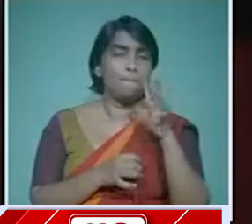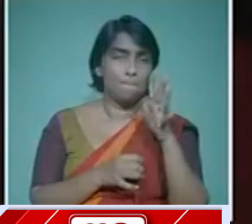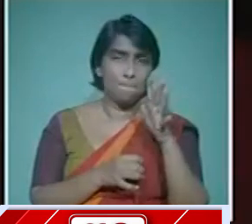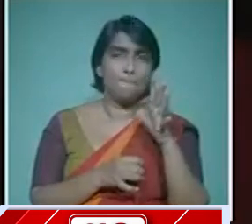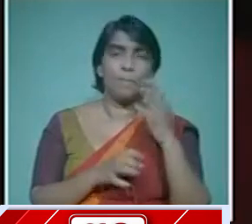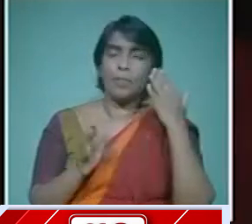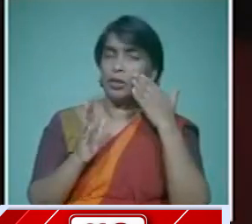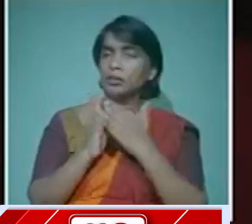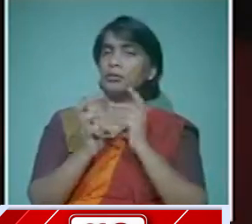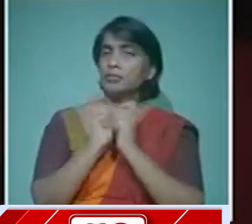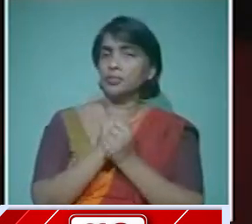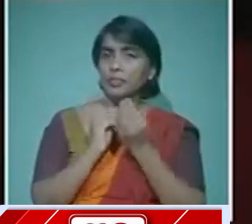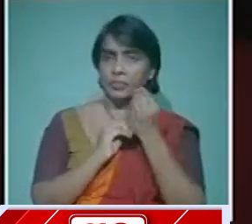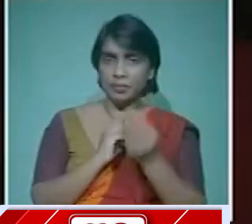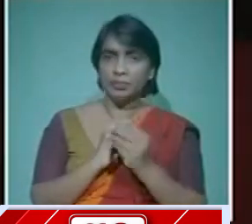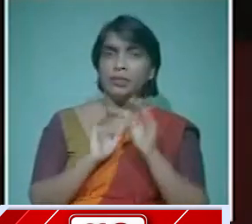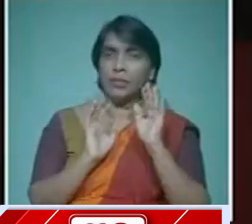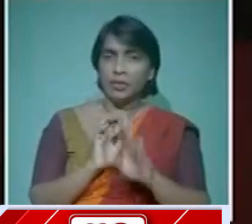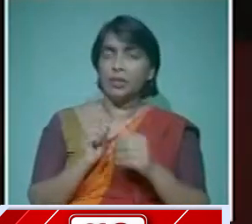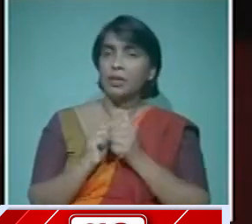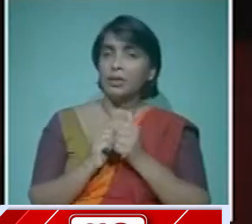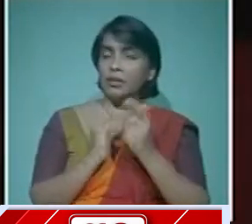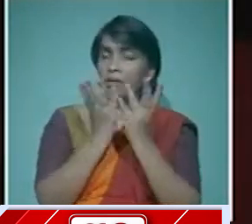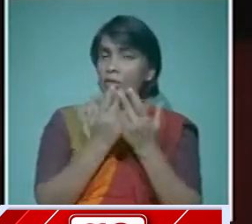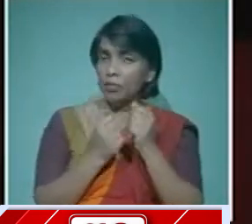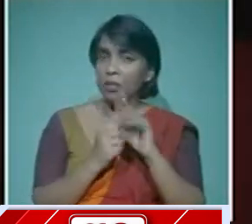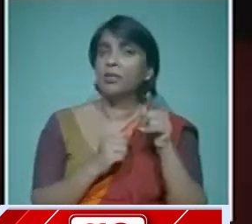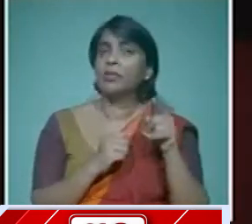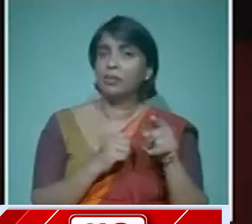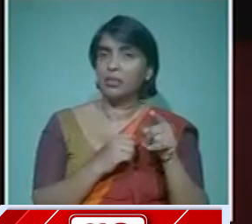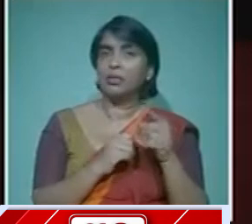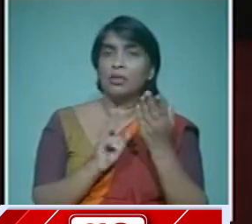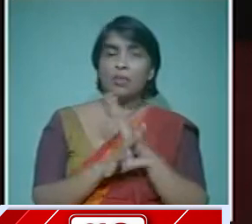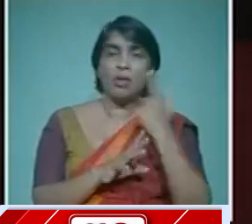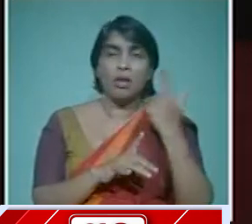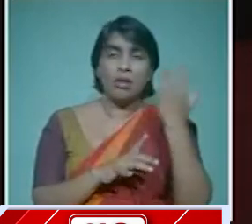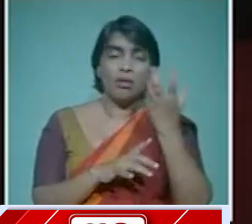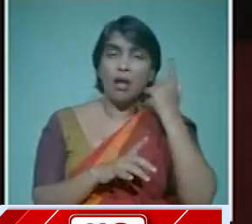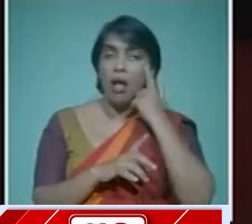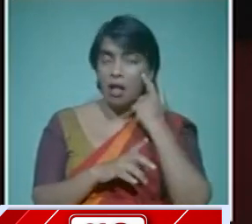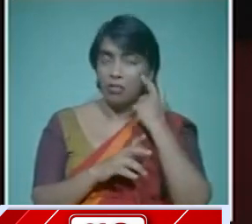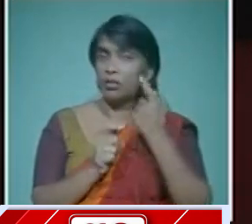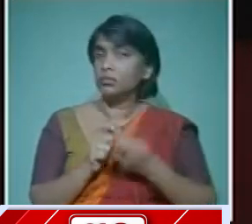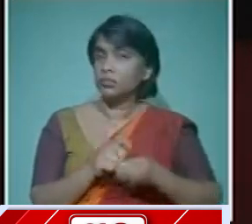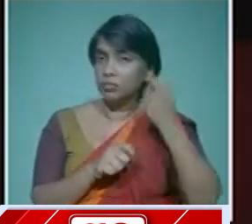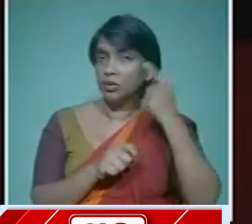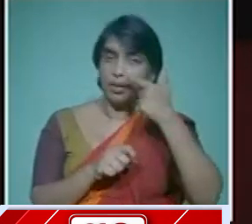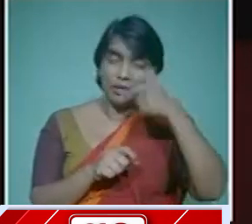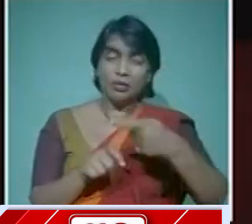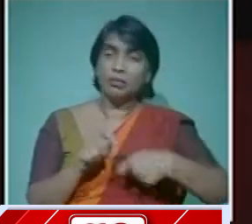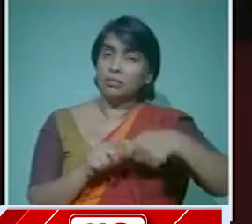මේ සංශෝධන ඇතුළේ දුන්නේ. හැබැයි ඒක ගණනේට ලක් කරෙත් අර ගල්ලංගුරු වැඩි වෙච්ච මිල, ඉන්ධන වැඩි වෙච්ච